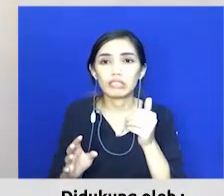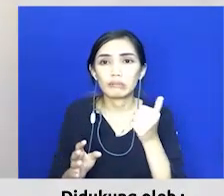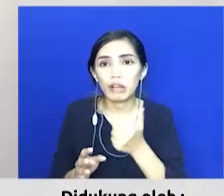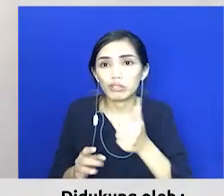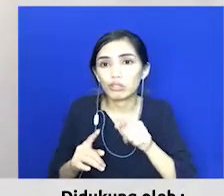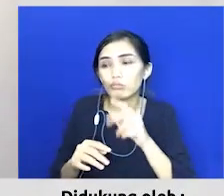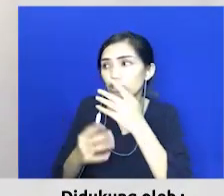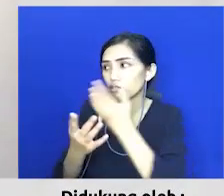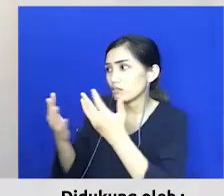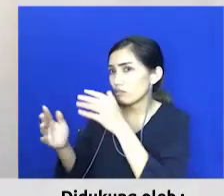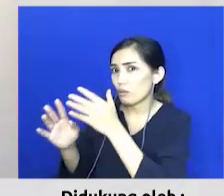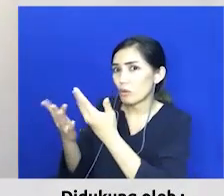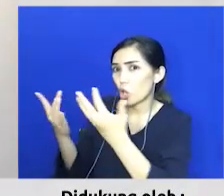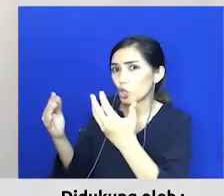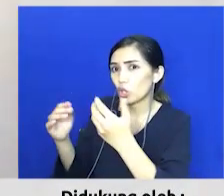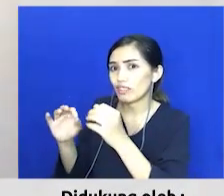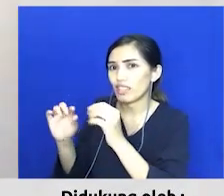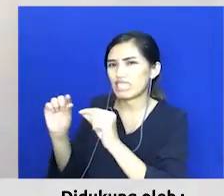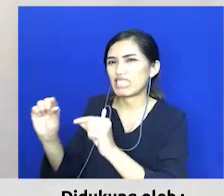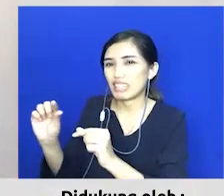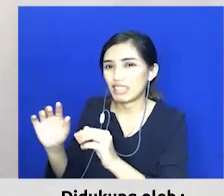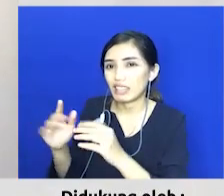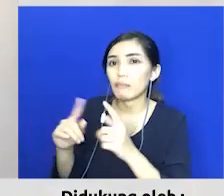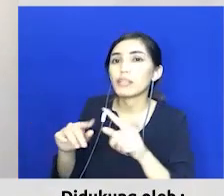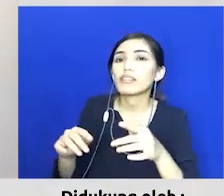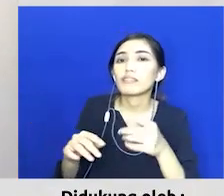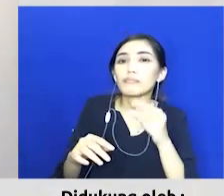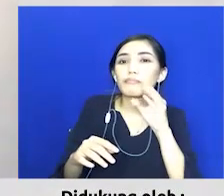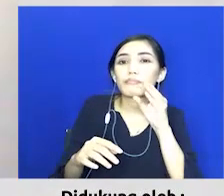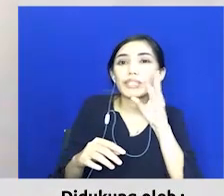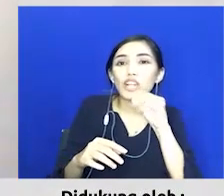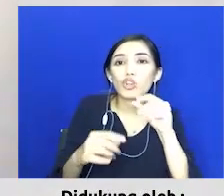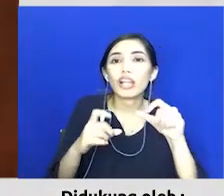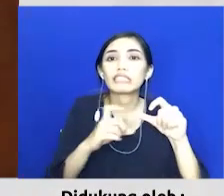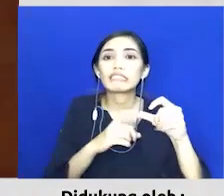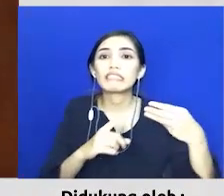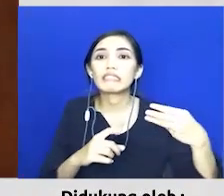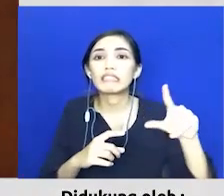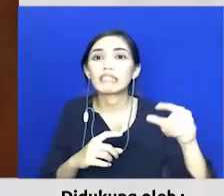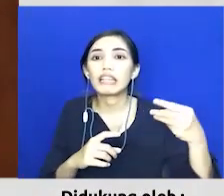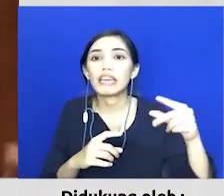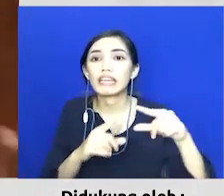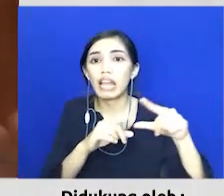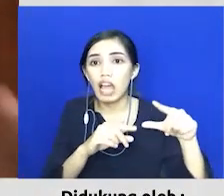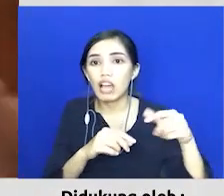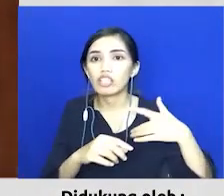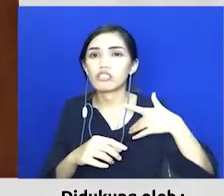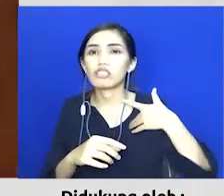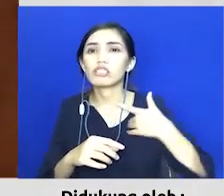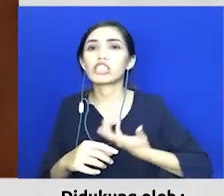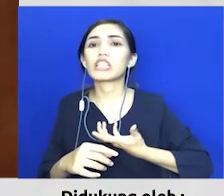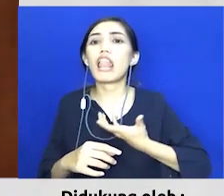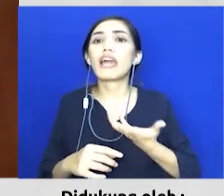penilaian nilai value termasuk culture macam-macam. Nah, selama ini kita